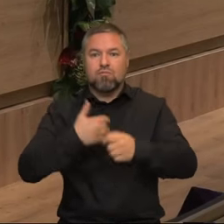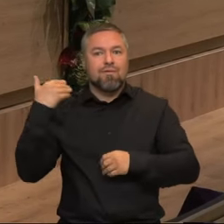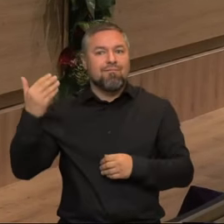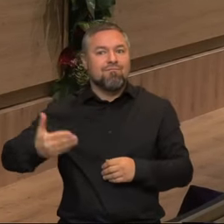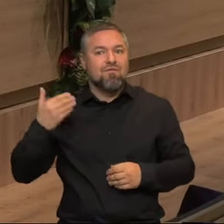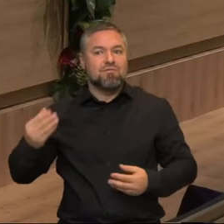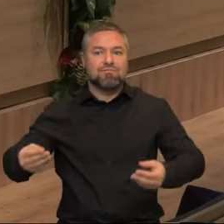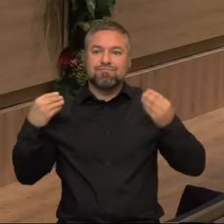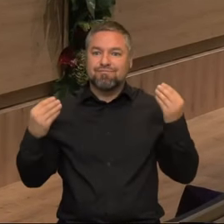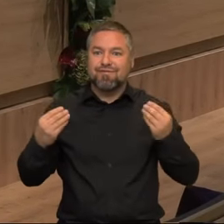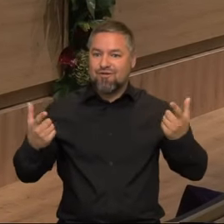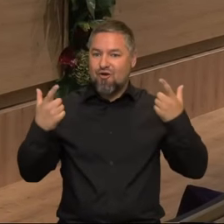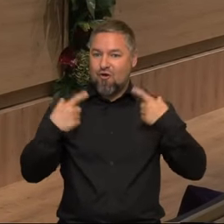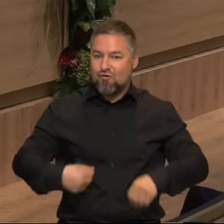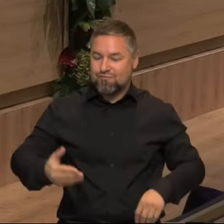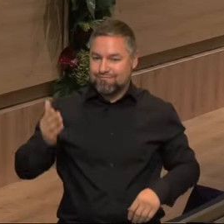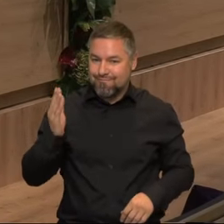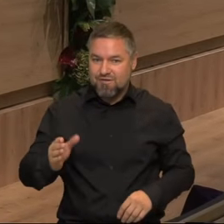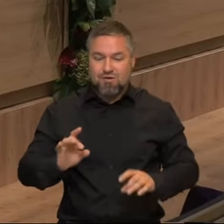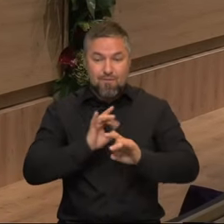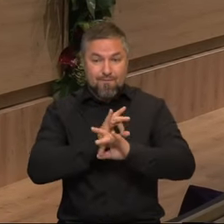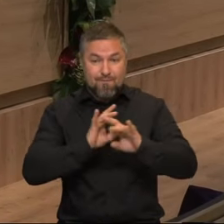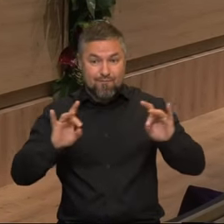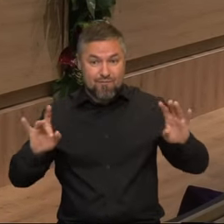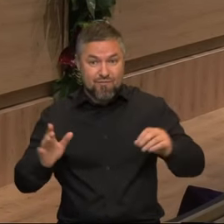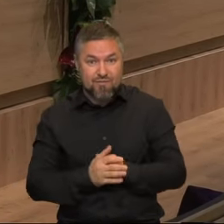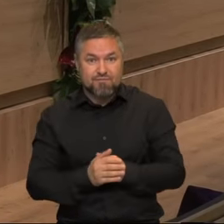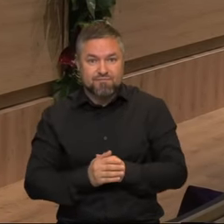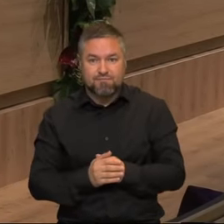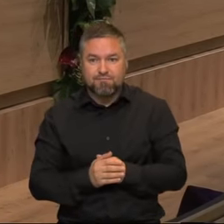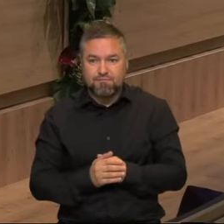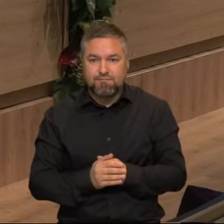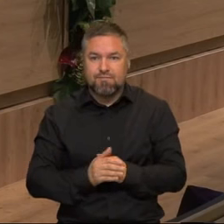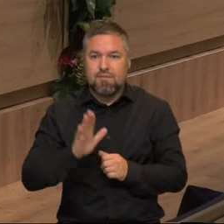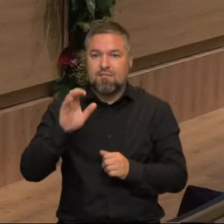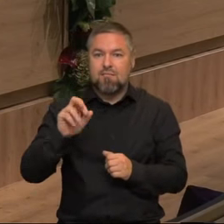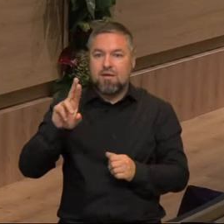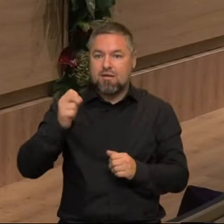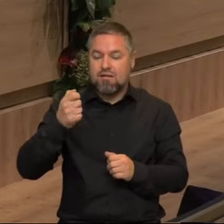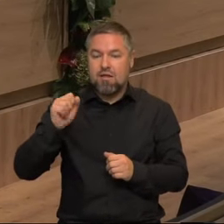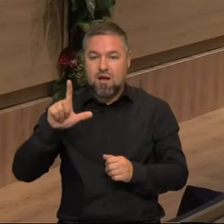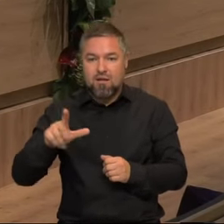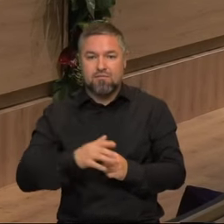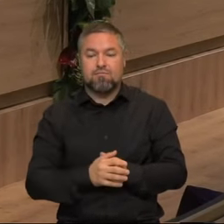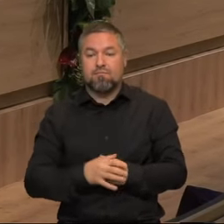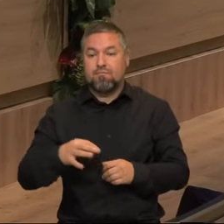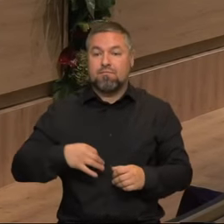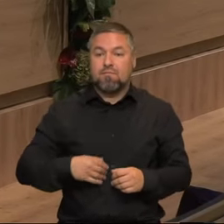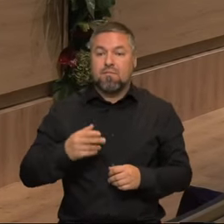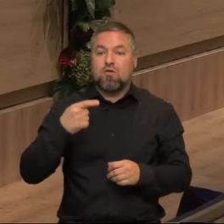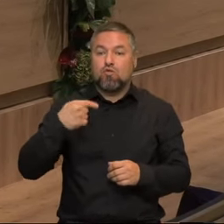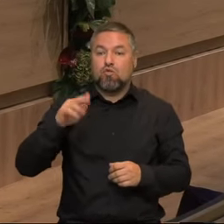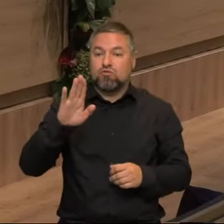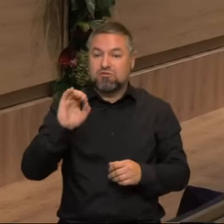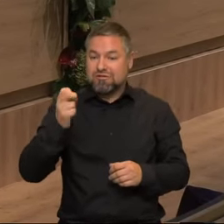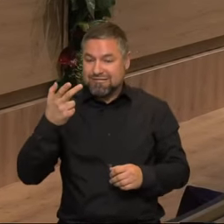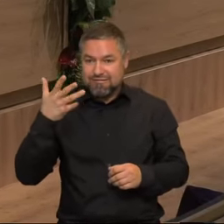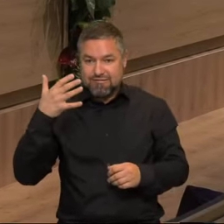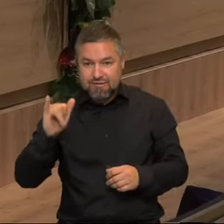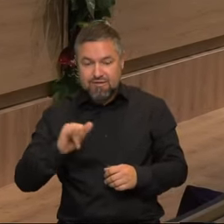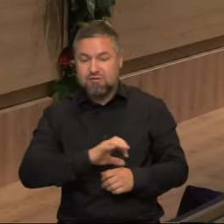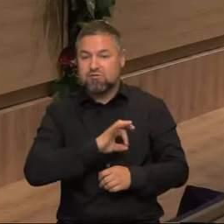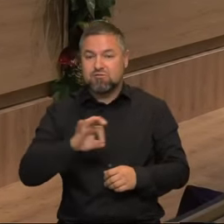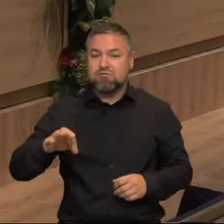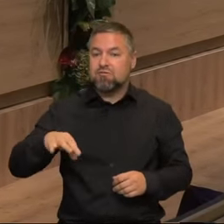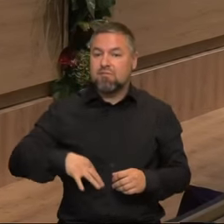wykłady niezwykłych osób. Pani profesor Katarzyny Pernal, pana Kajetana Duszyńskiego czy